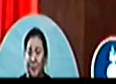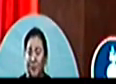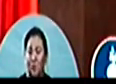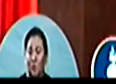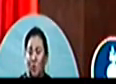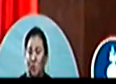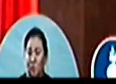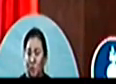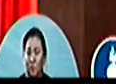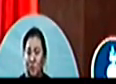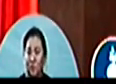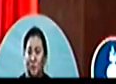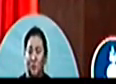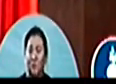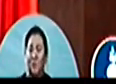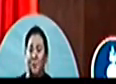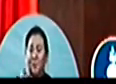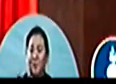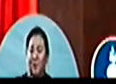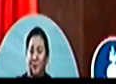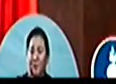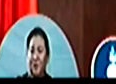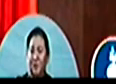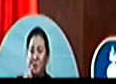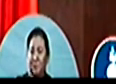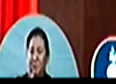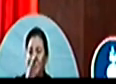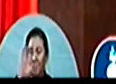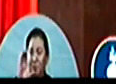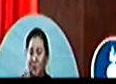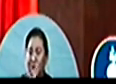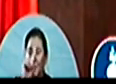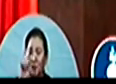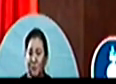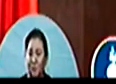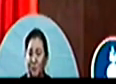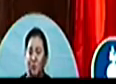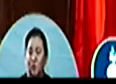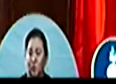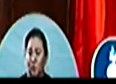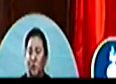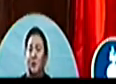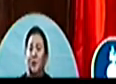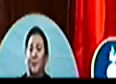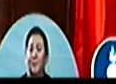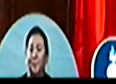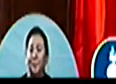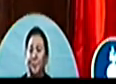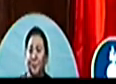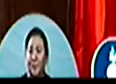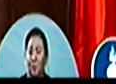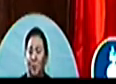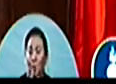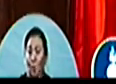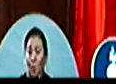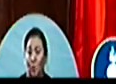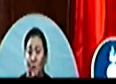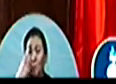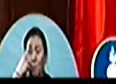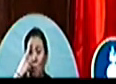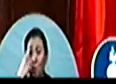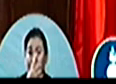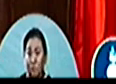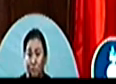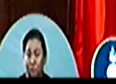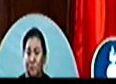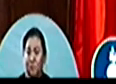дэмжсэн тийм төрлийн байгуулалттай байх юм уу гэдэг. Энэ асуудал бол туйлын чухал юм а. Тийм учраас энэ хуультай Монгол гэдэг заалт дээр бид дөрвөн